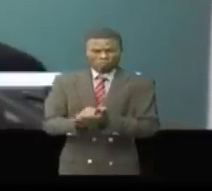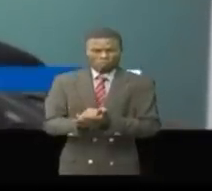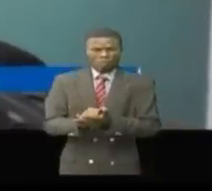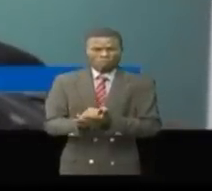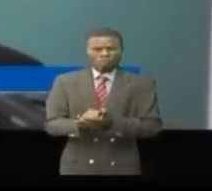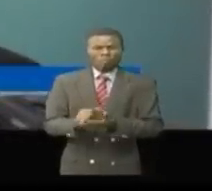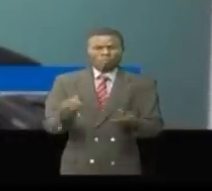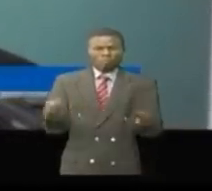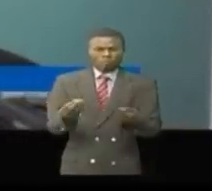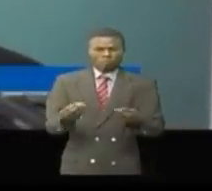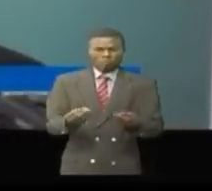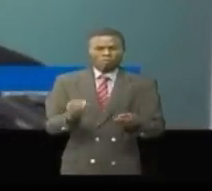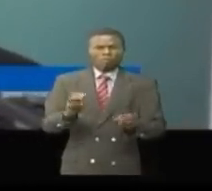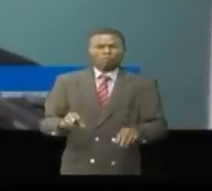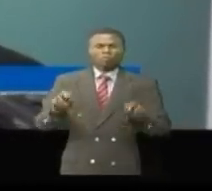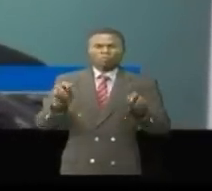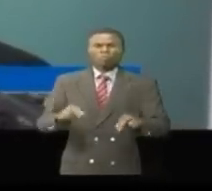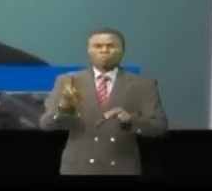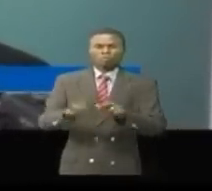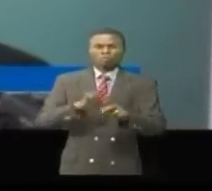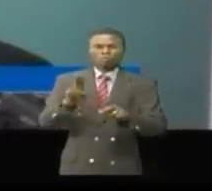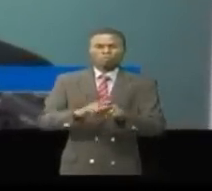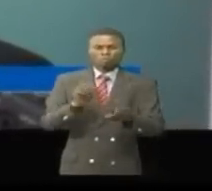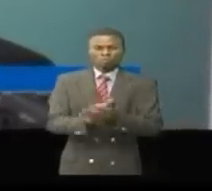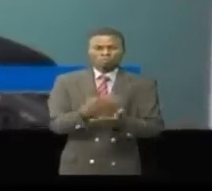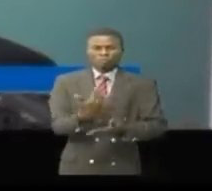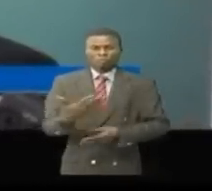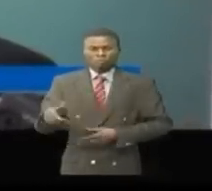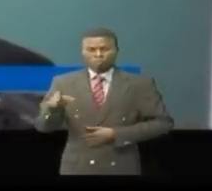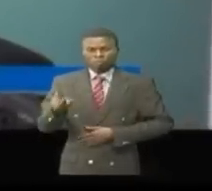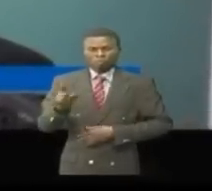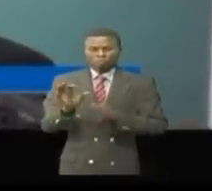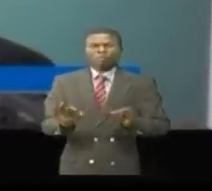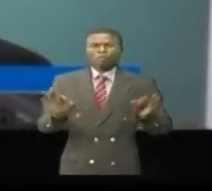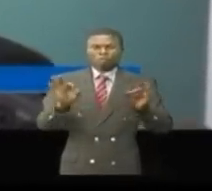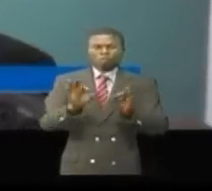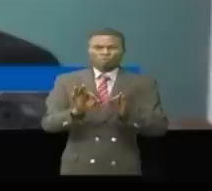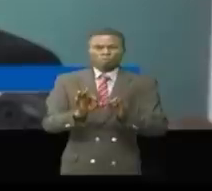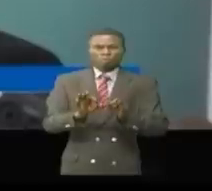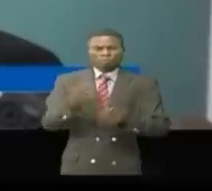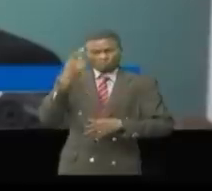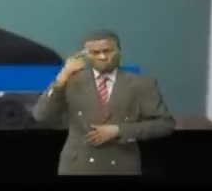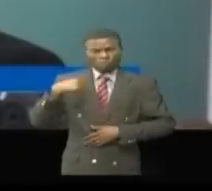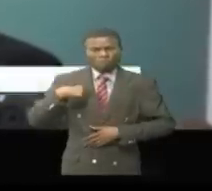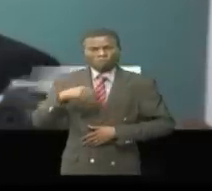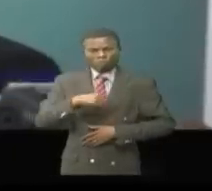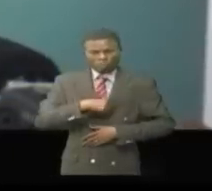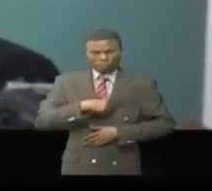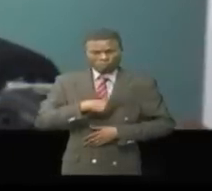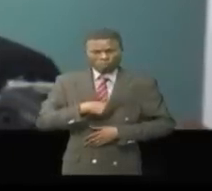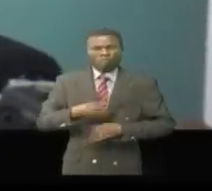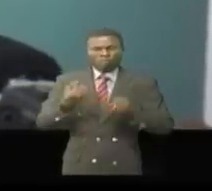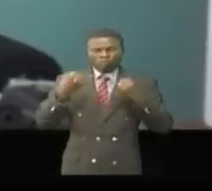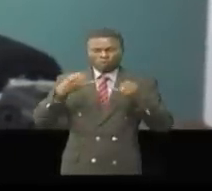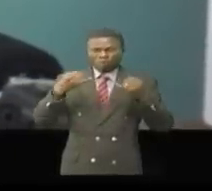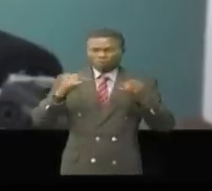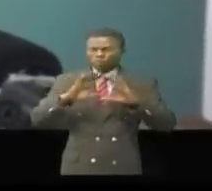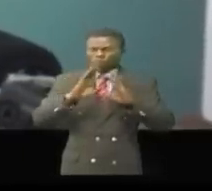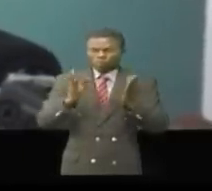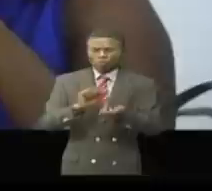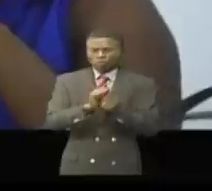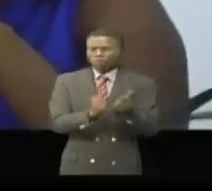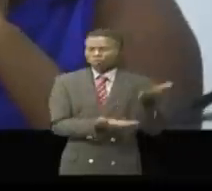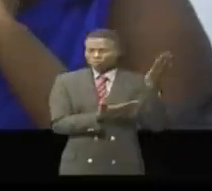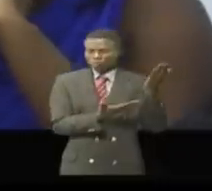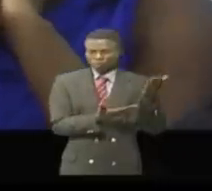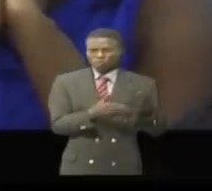de ce plan de travail qui est un instrument pour la mise en œuvre du projet à partir du mois de